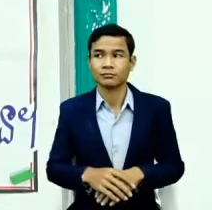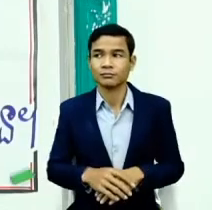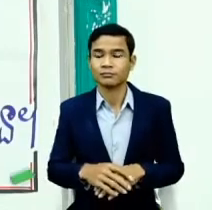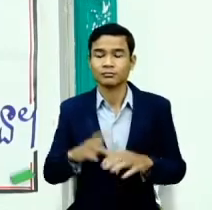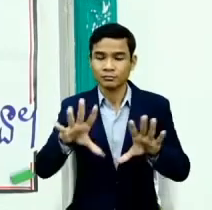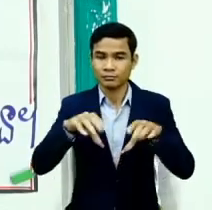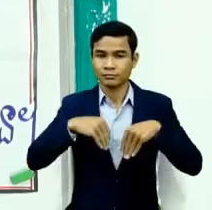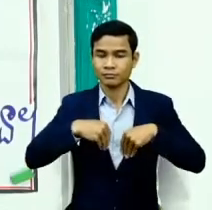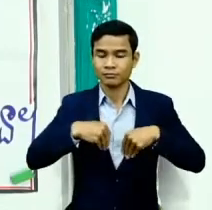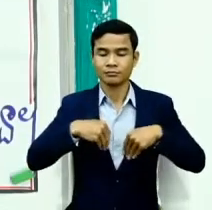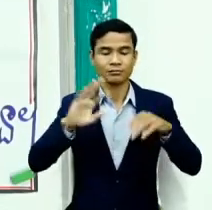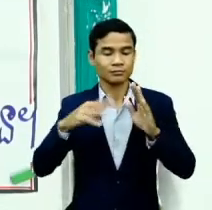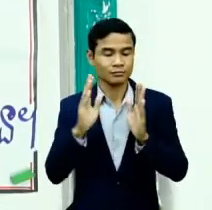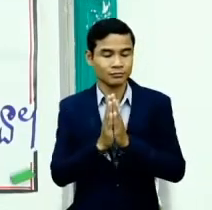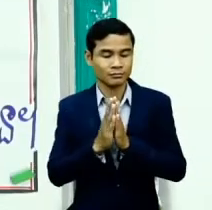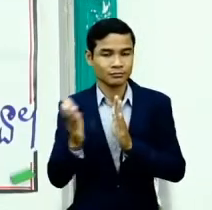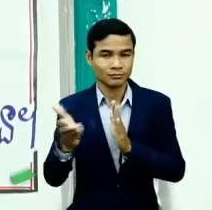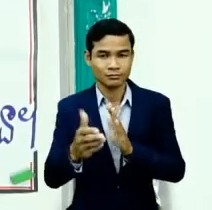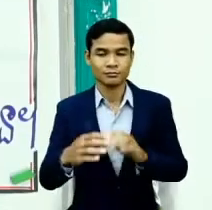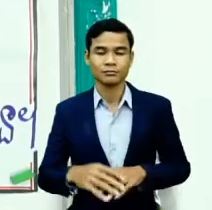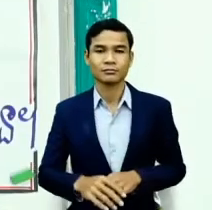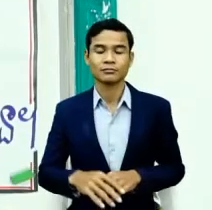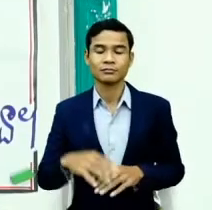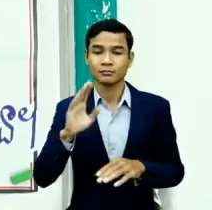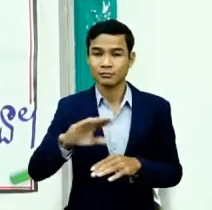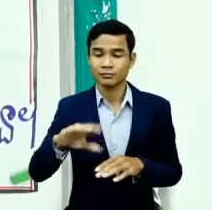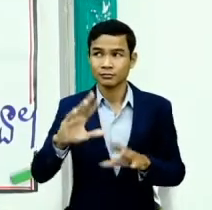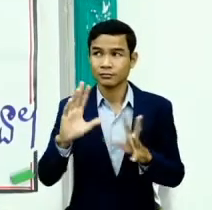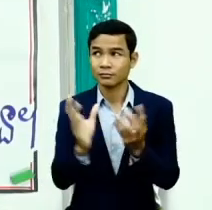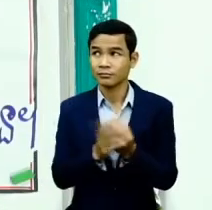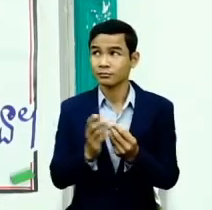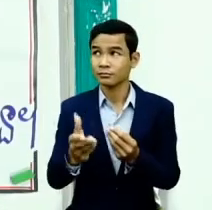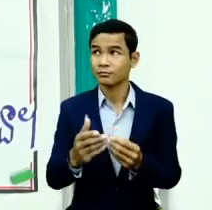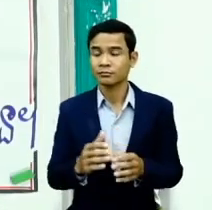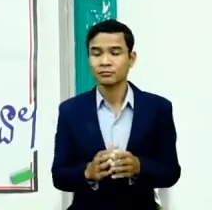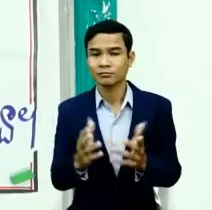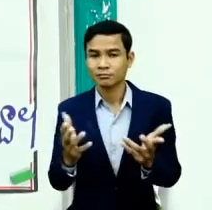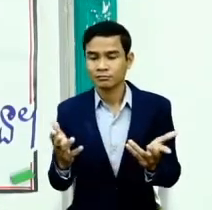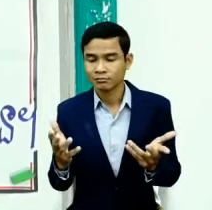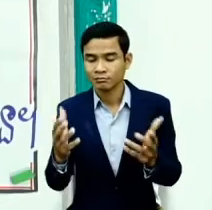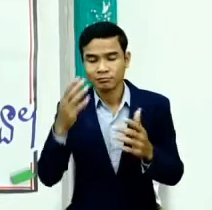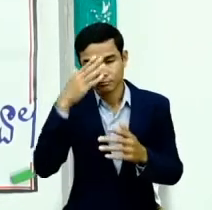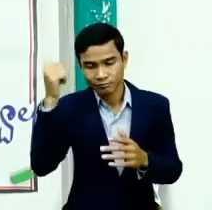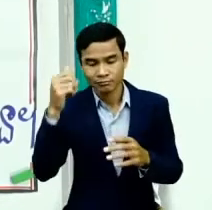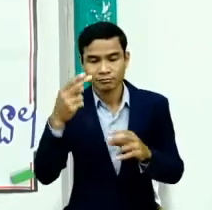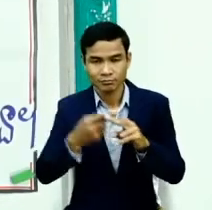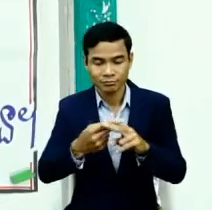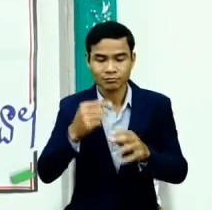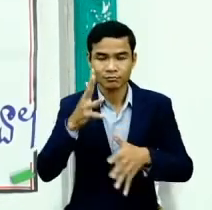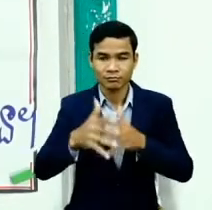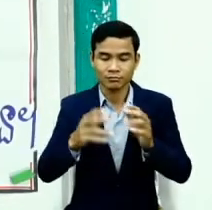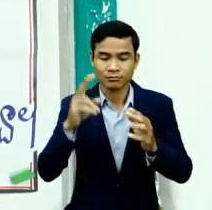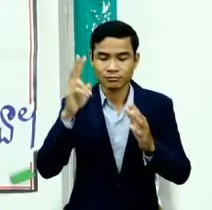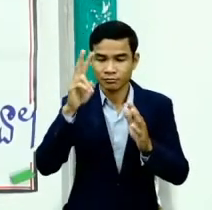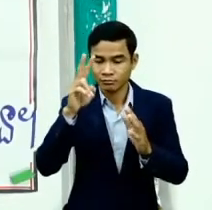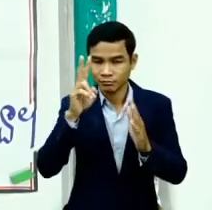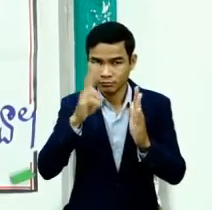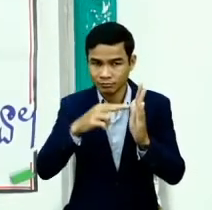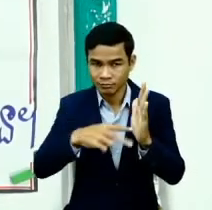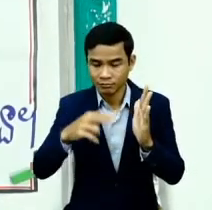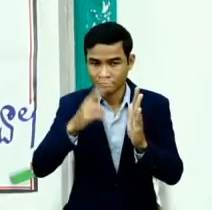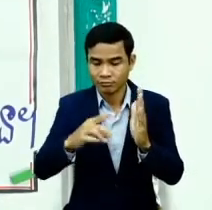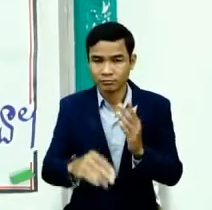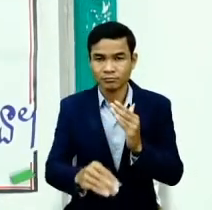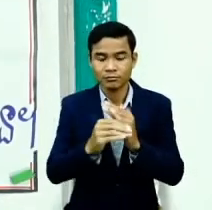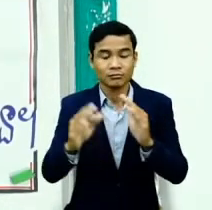tôi pin nè kêu ó con nè con chà con tặng ở khăn nè con cốt complete vật hát án à tập bản này nộp tiền bản thân tiền nát